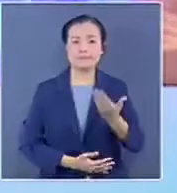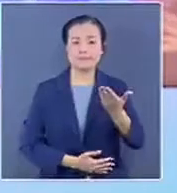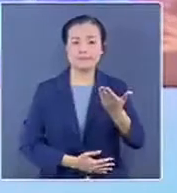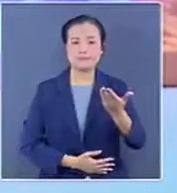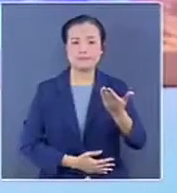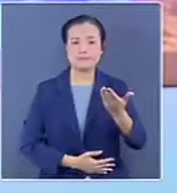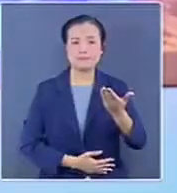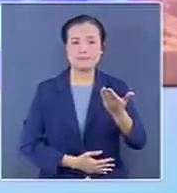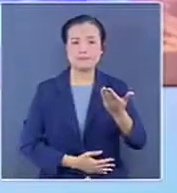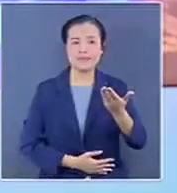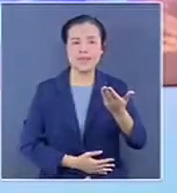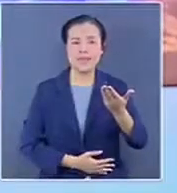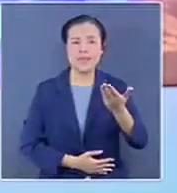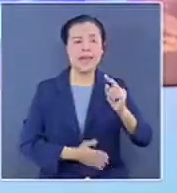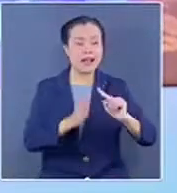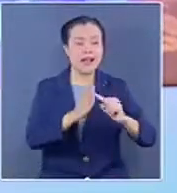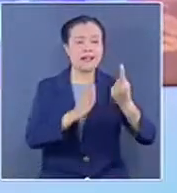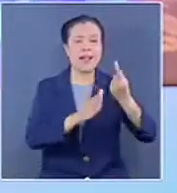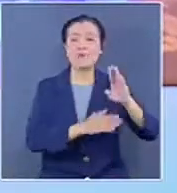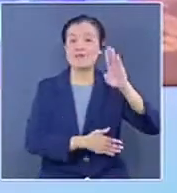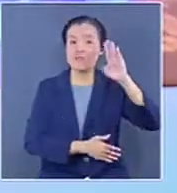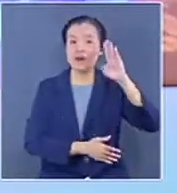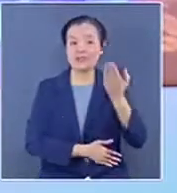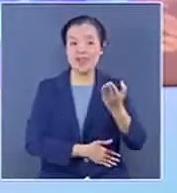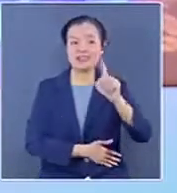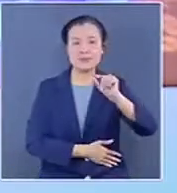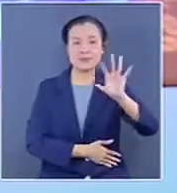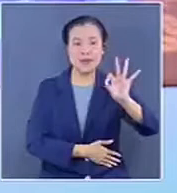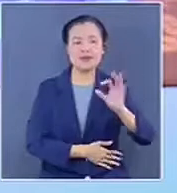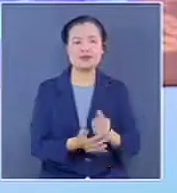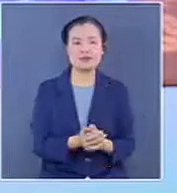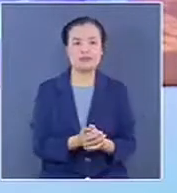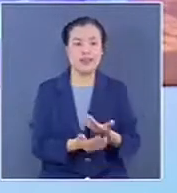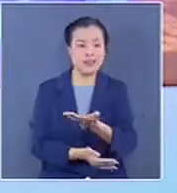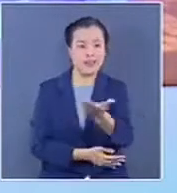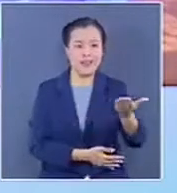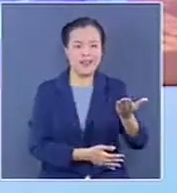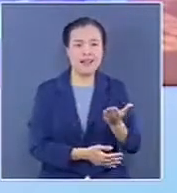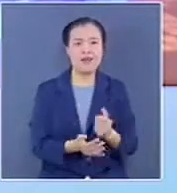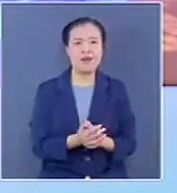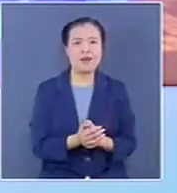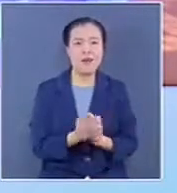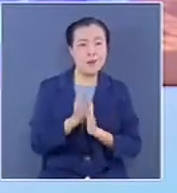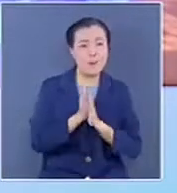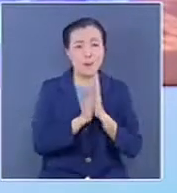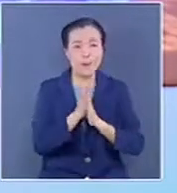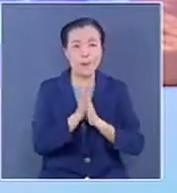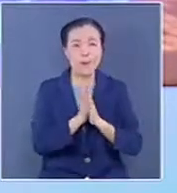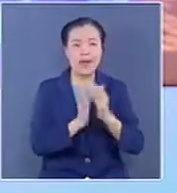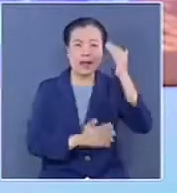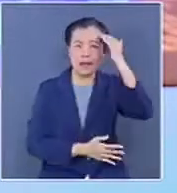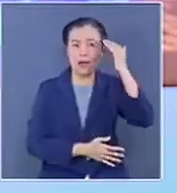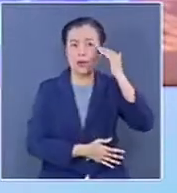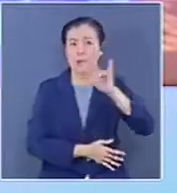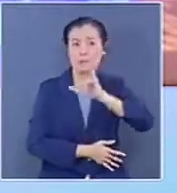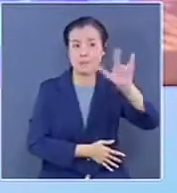ของแองจี้ศิลปินเบอร์แรกของค่าย Etonai Music Identities นะคะที่ล่าสุดทำเอาแฟนๆฮือฮากันค่ะหลังบินลัดฟ้าไปเกาหลี